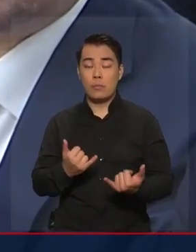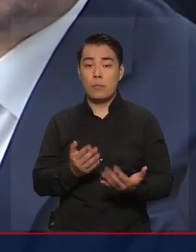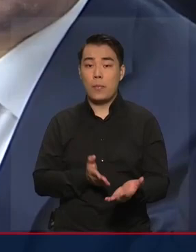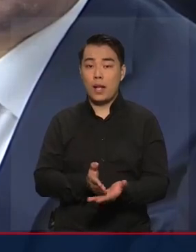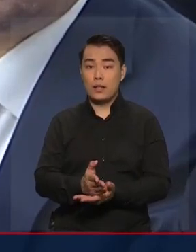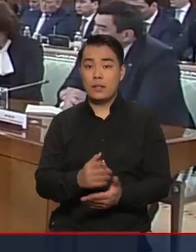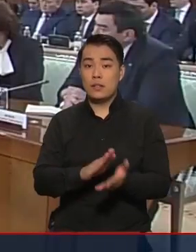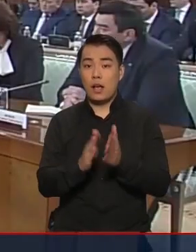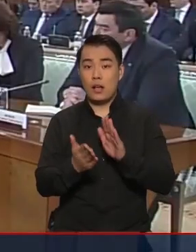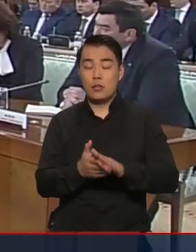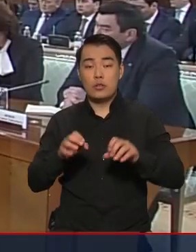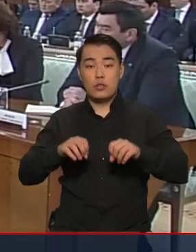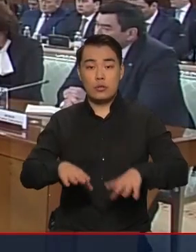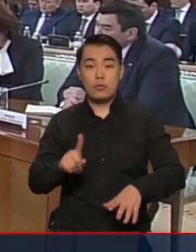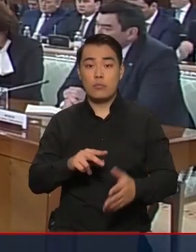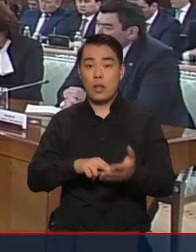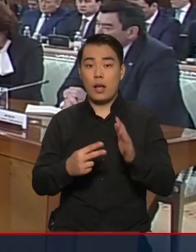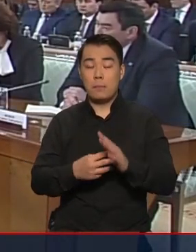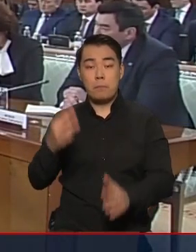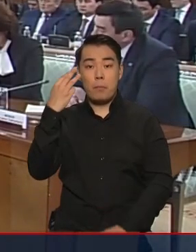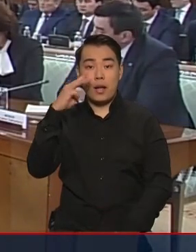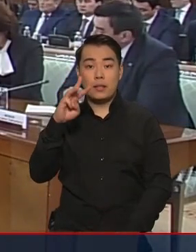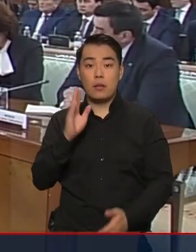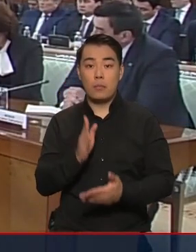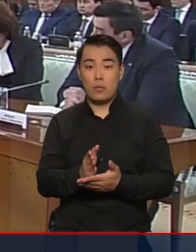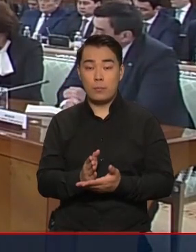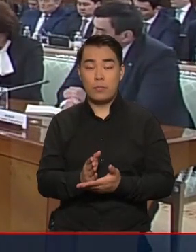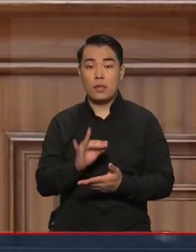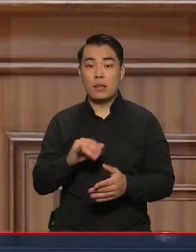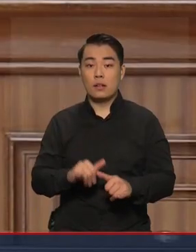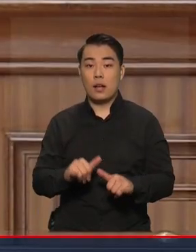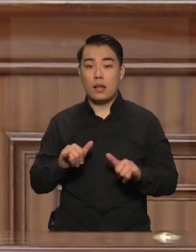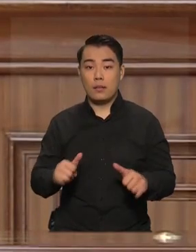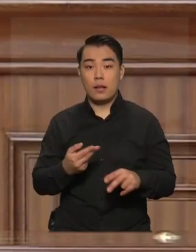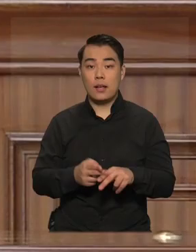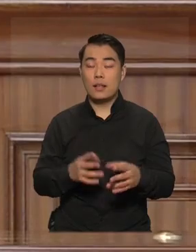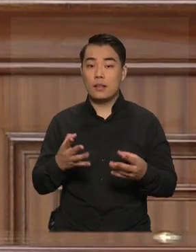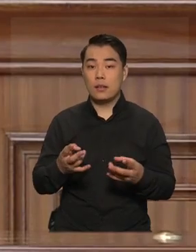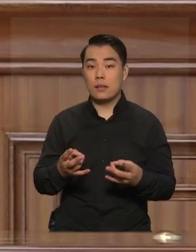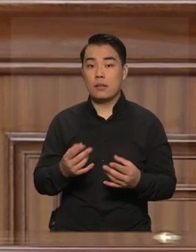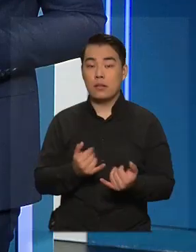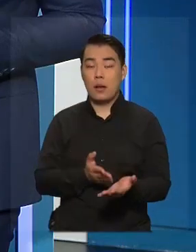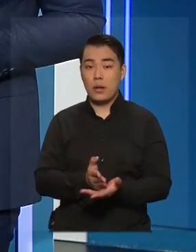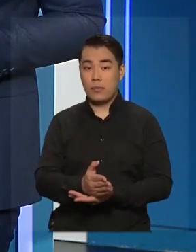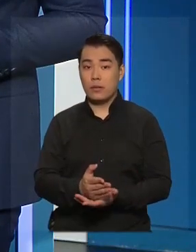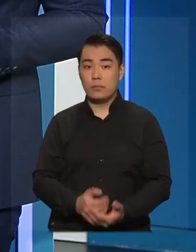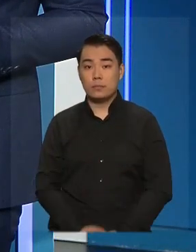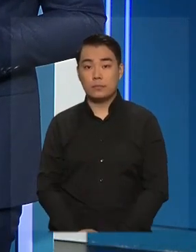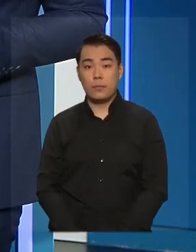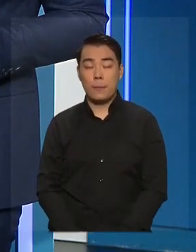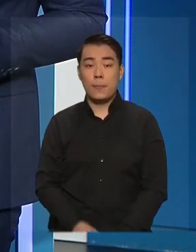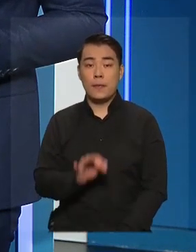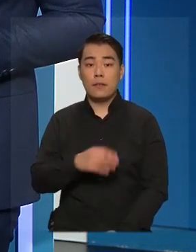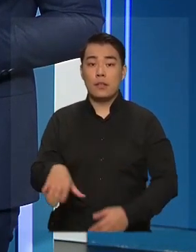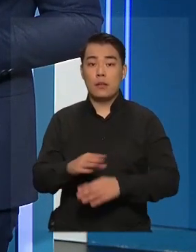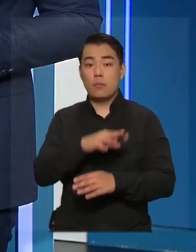была согласована с планами по модернизации инфраструктуры и развитию минерально-сырьевого комплекса. И